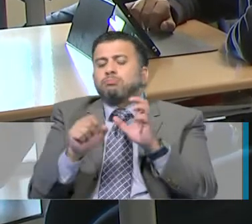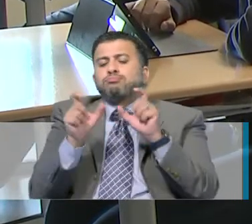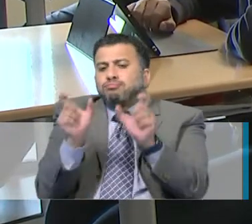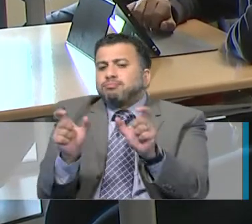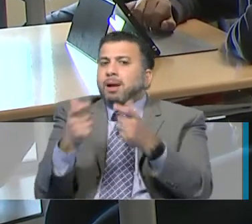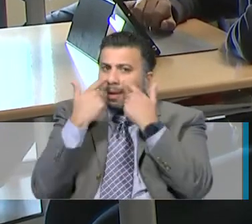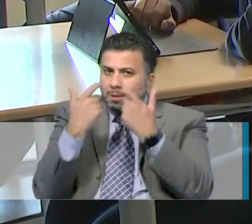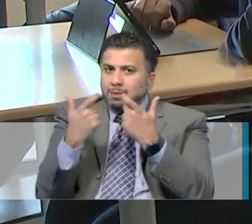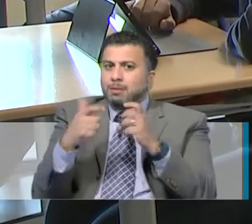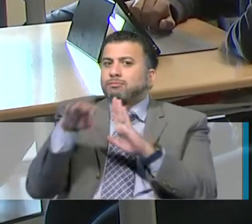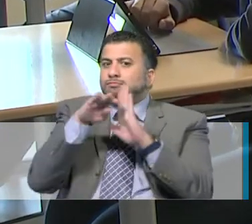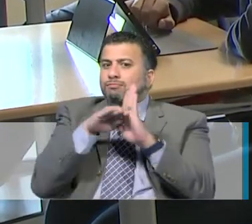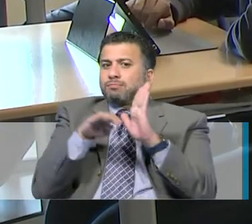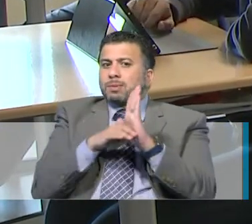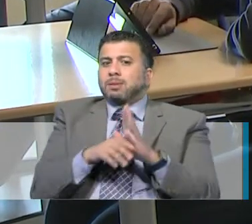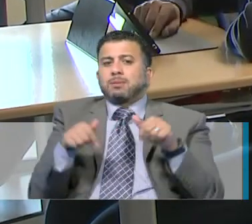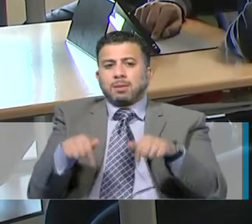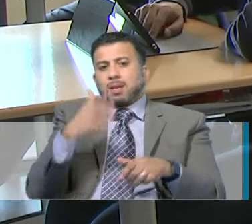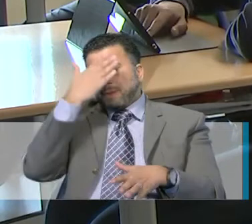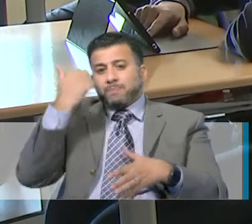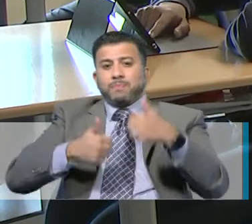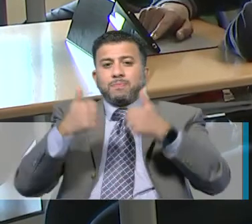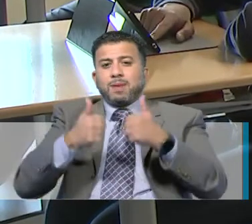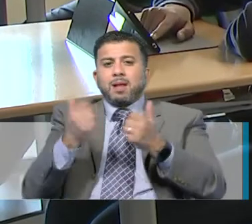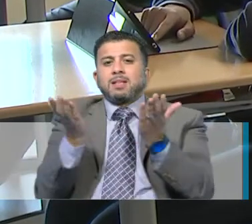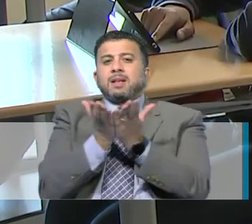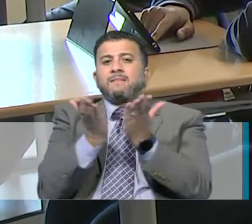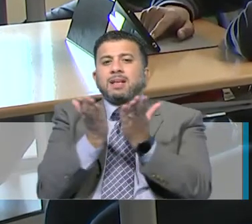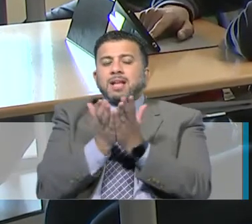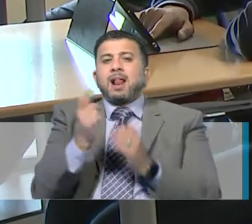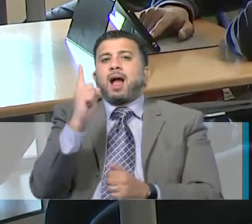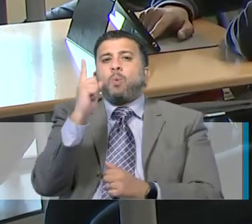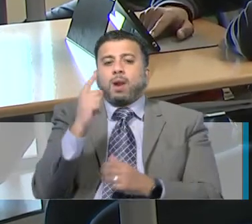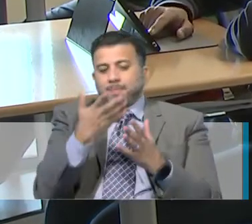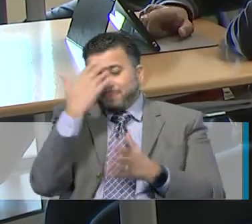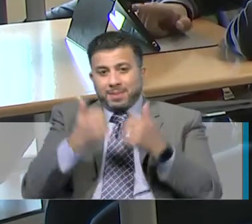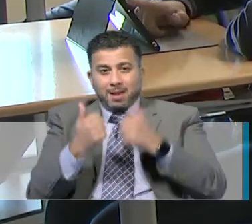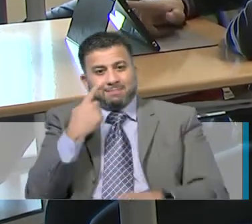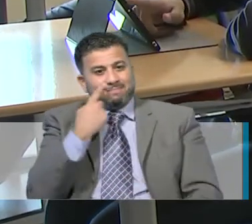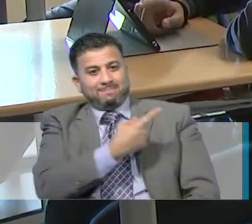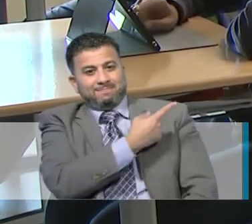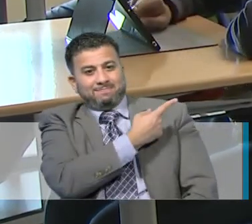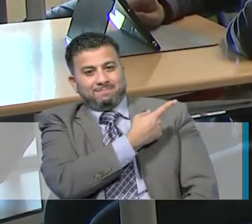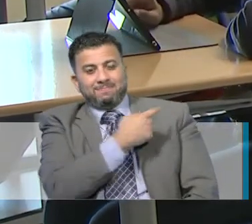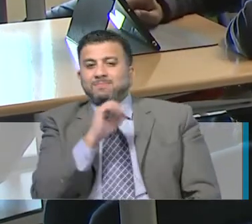الوقائية والإجراءات، ها هي امتحانات الفصل الدراسي الأول تسير